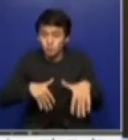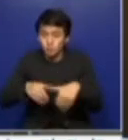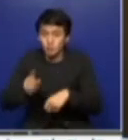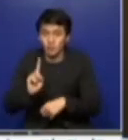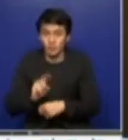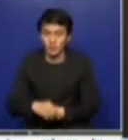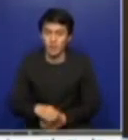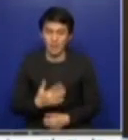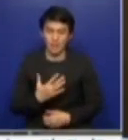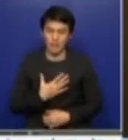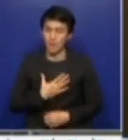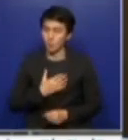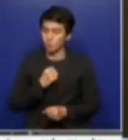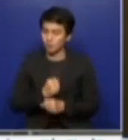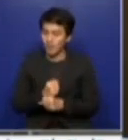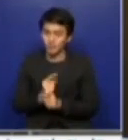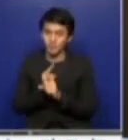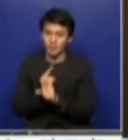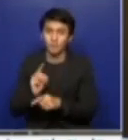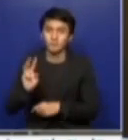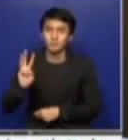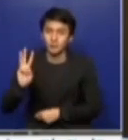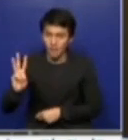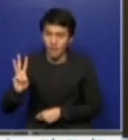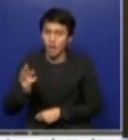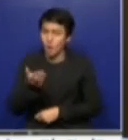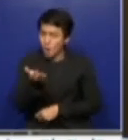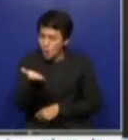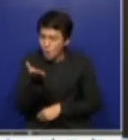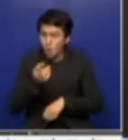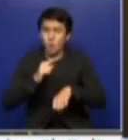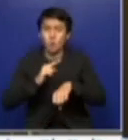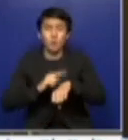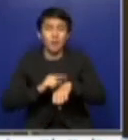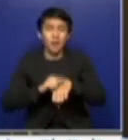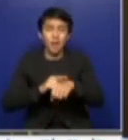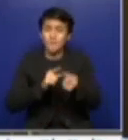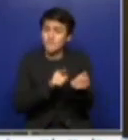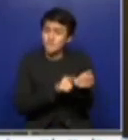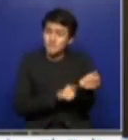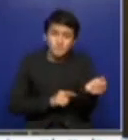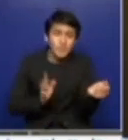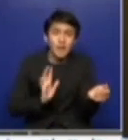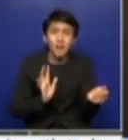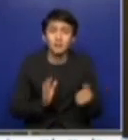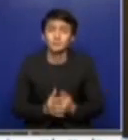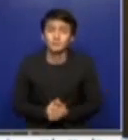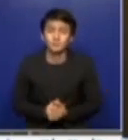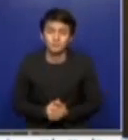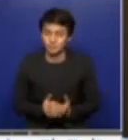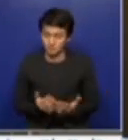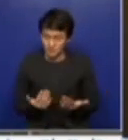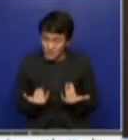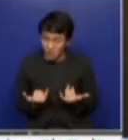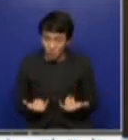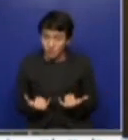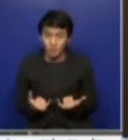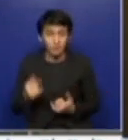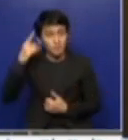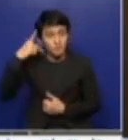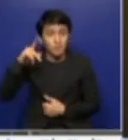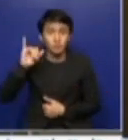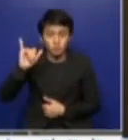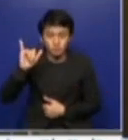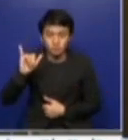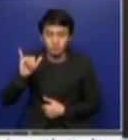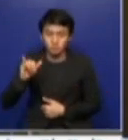สัญญาขอเวลาอีกไม่นานขณะนี้พลเอกประยุทธ์บริหารประเทศ